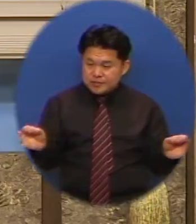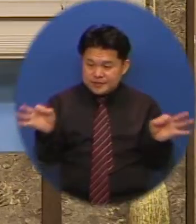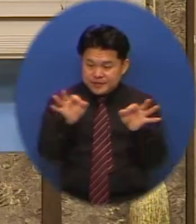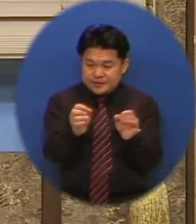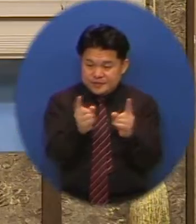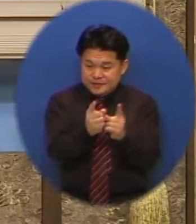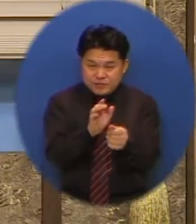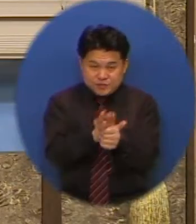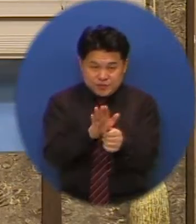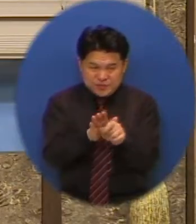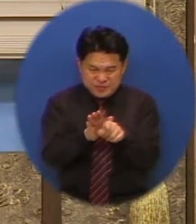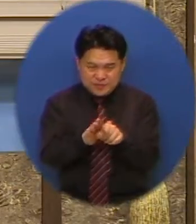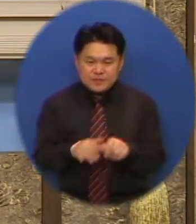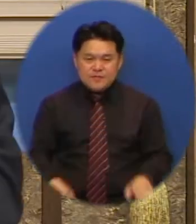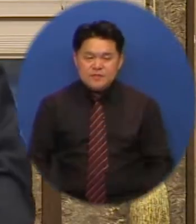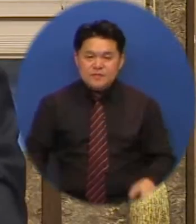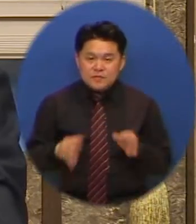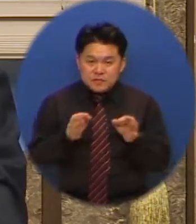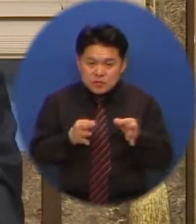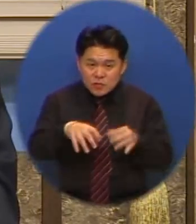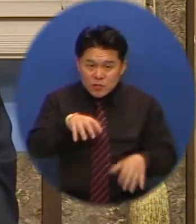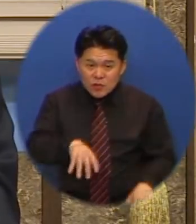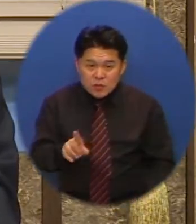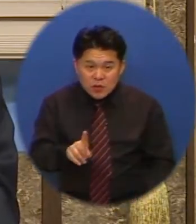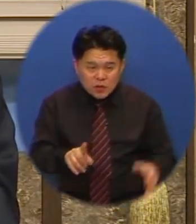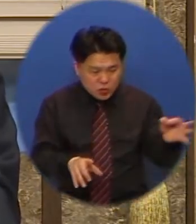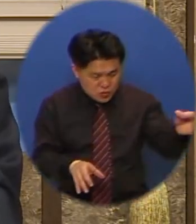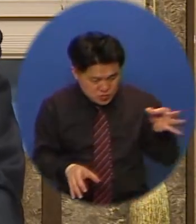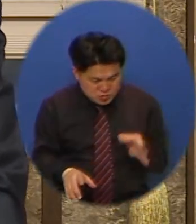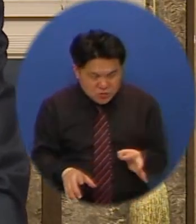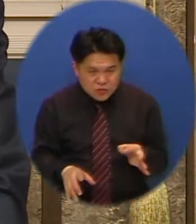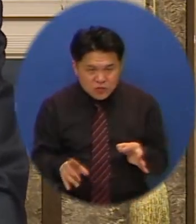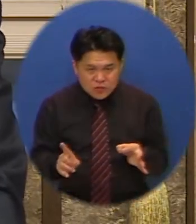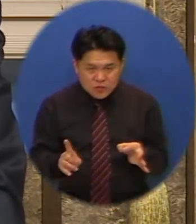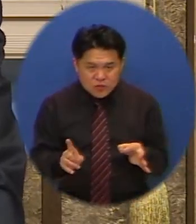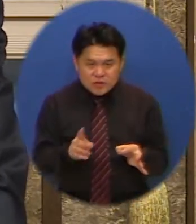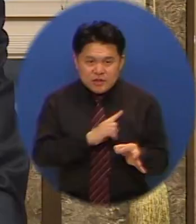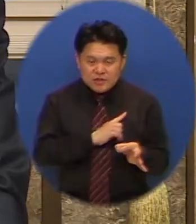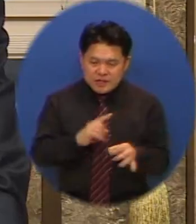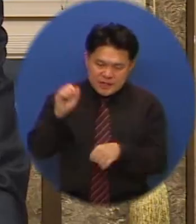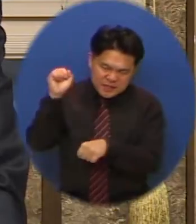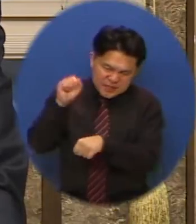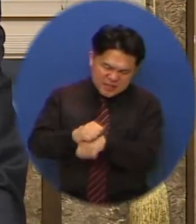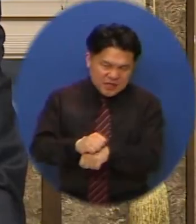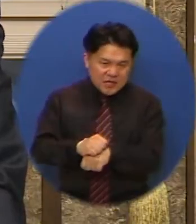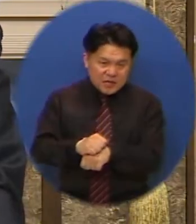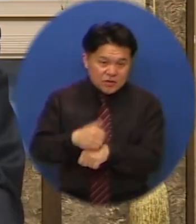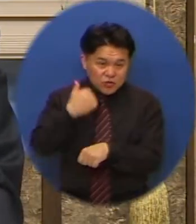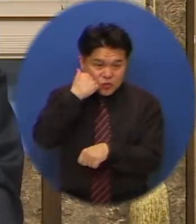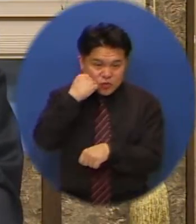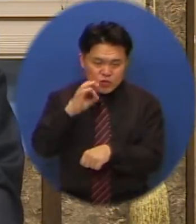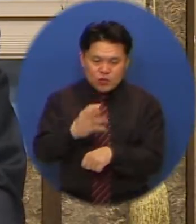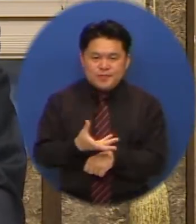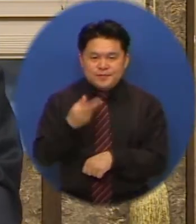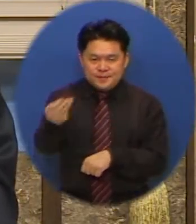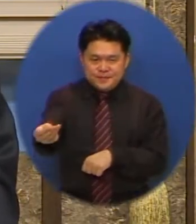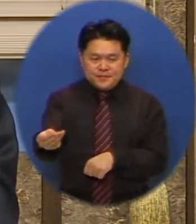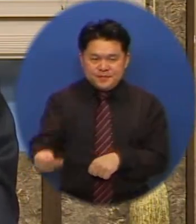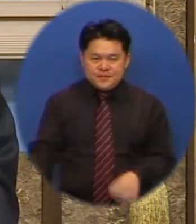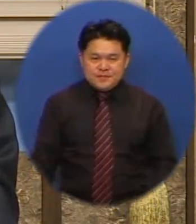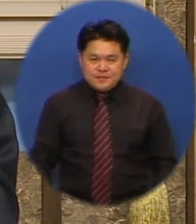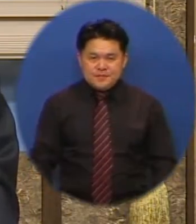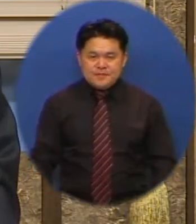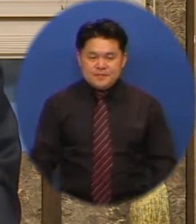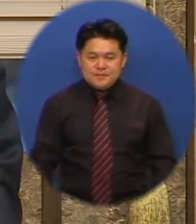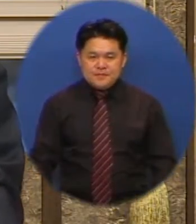네. 그럼 금융시장 무슨 기능을 하냐면 돈을 받아가지고 가장 투자를 잘할 사람한테